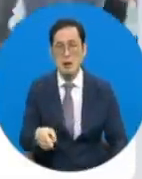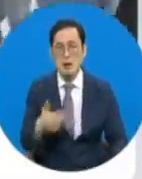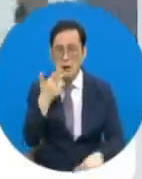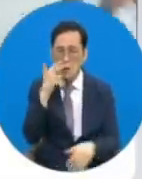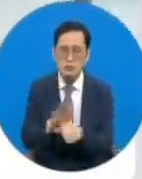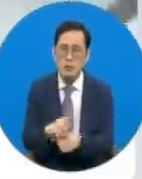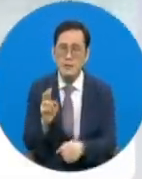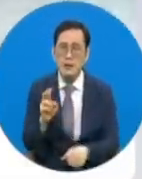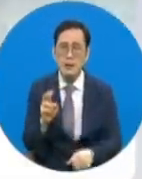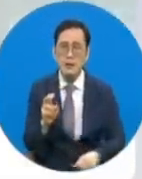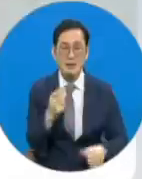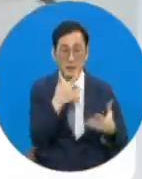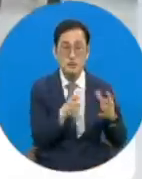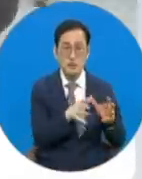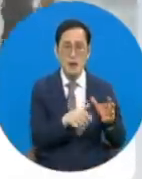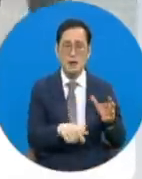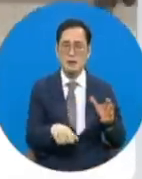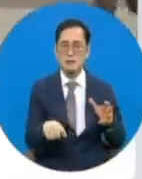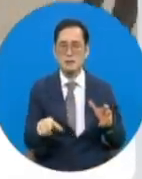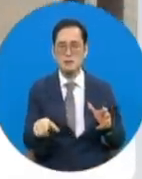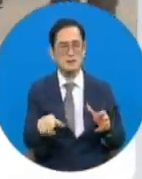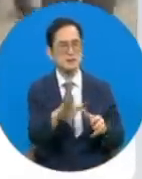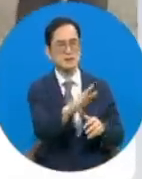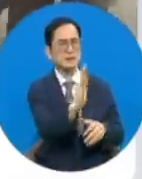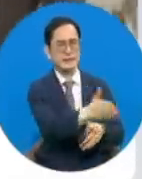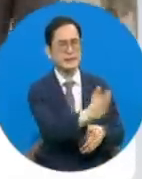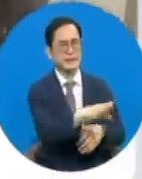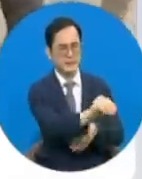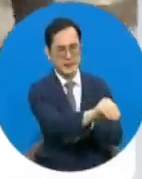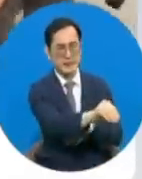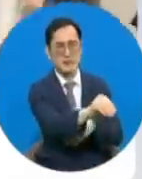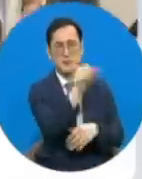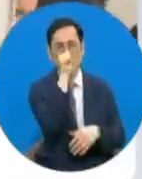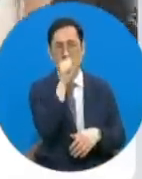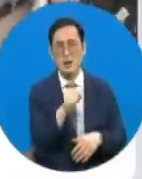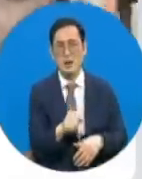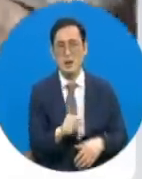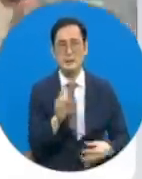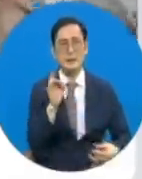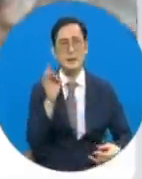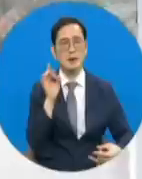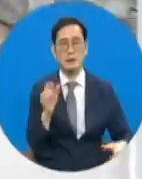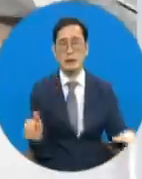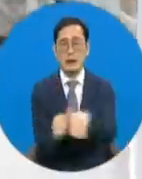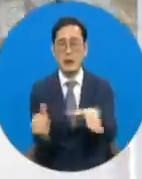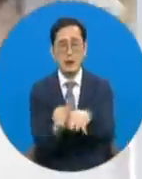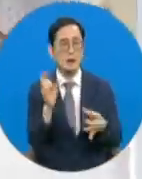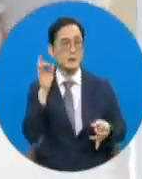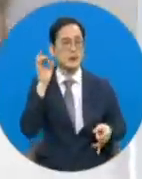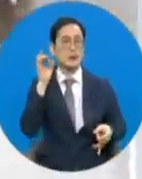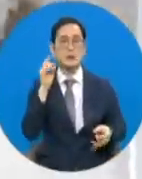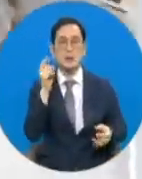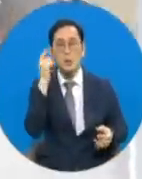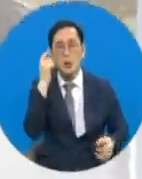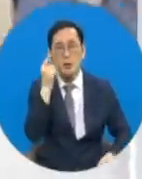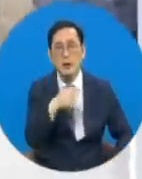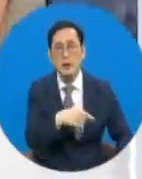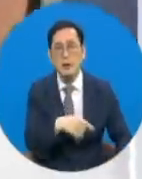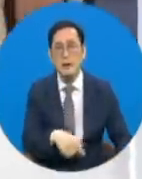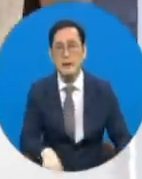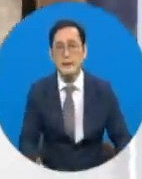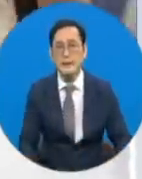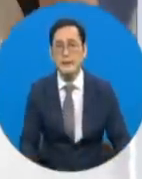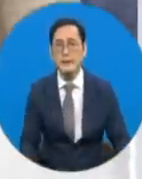나서서 이런 일들이 더 이상 자행되지 않도록 선을 한번 그어줄 필요가 있지 않겠습니까? 근데 왜 그런 일들을 하지